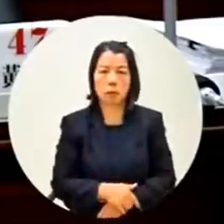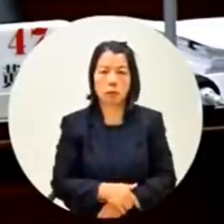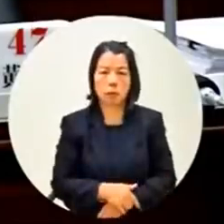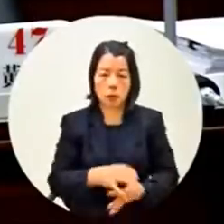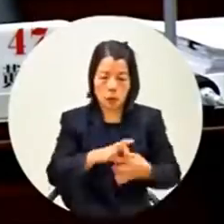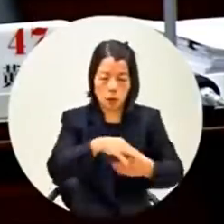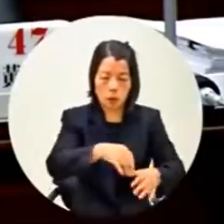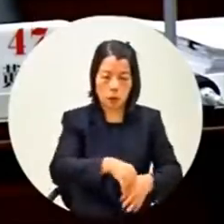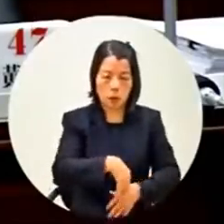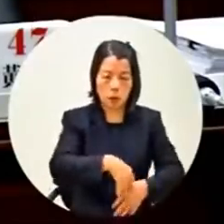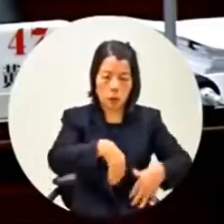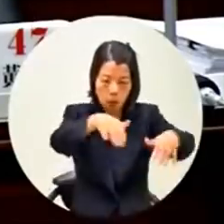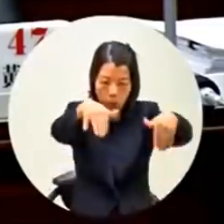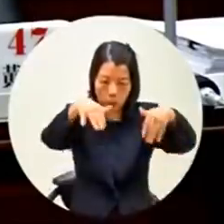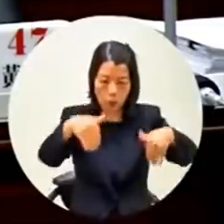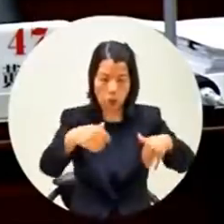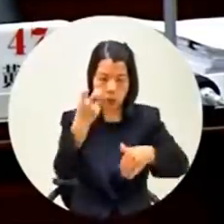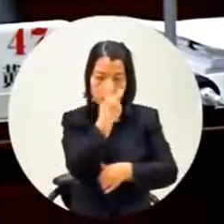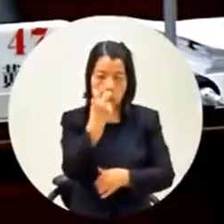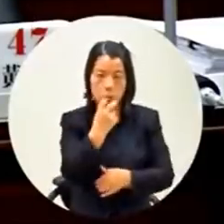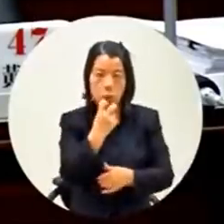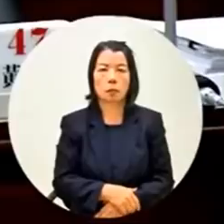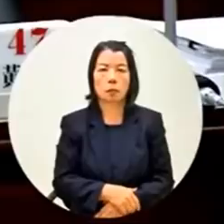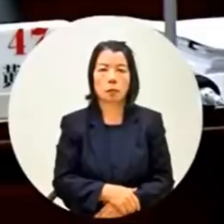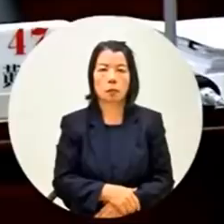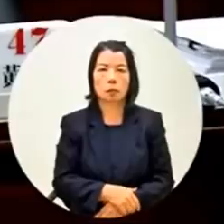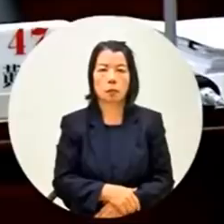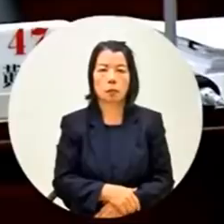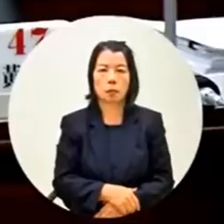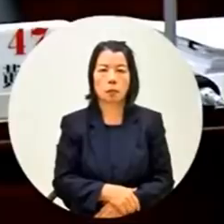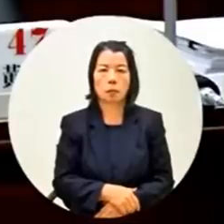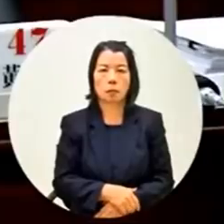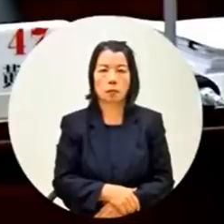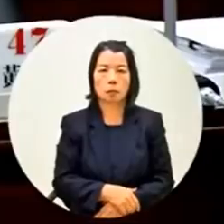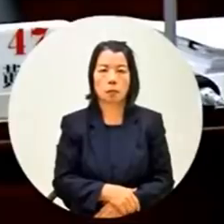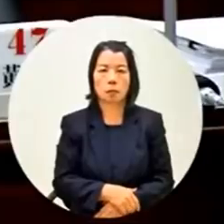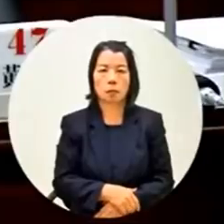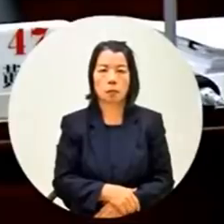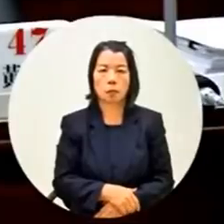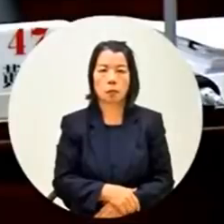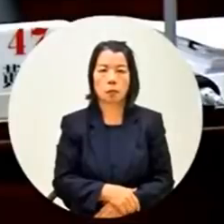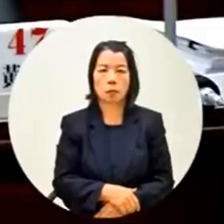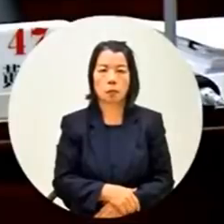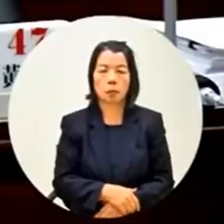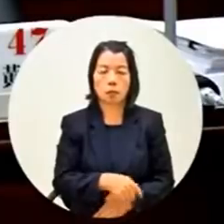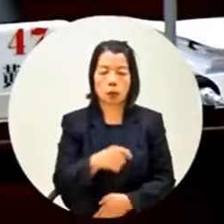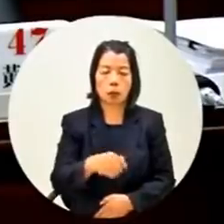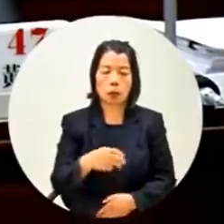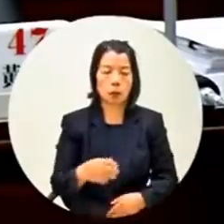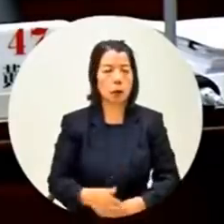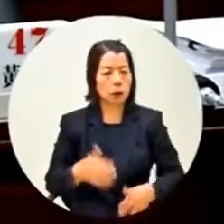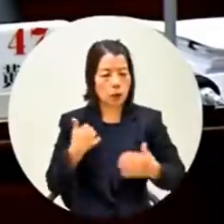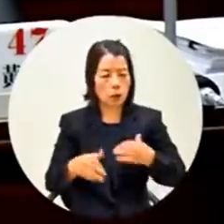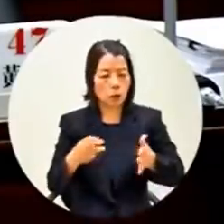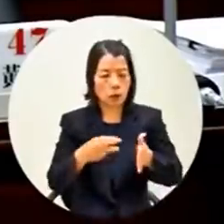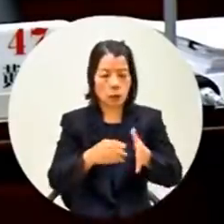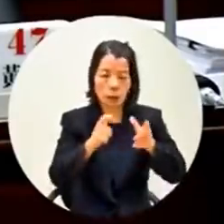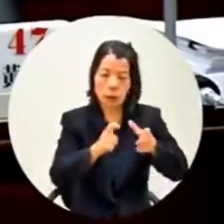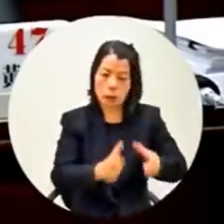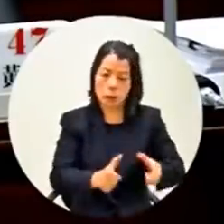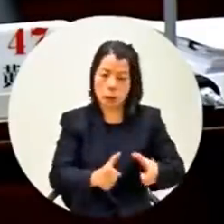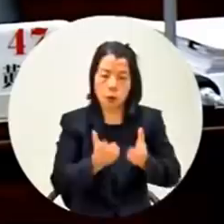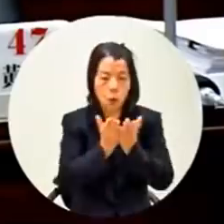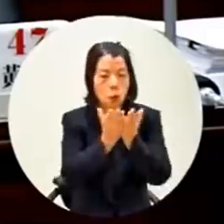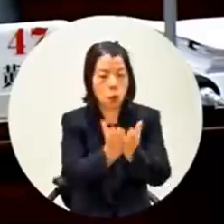召开审查的会议都没有。这个新达港的游艇码头的开发